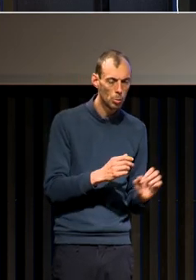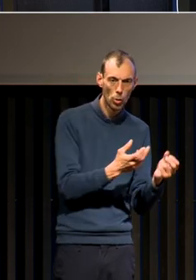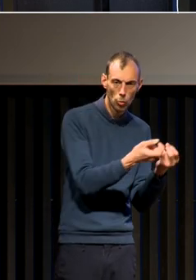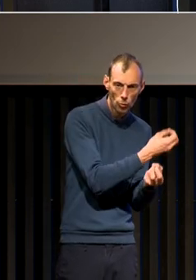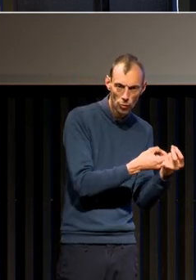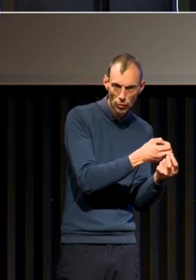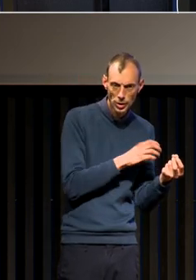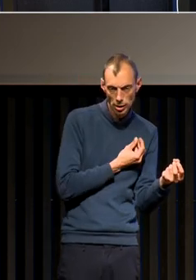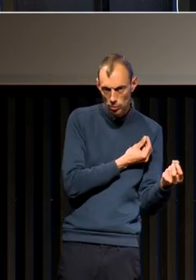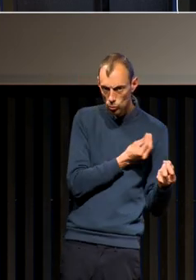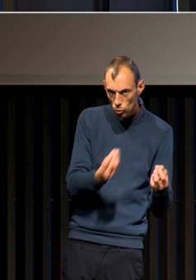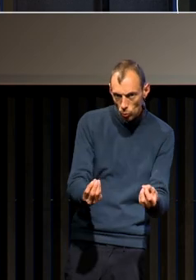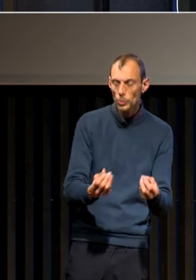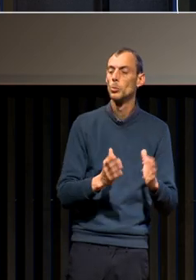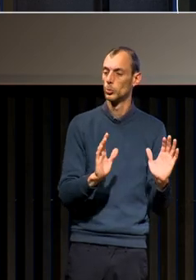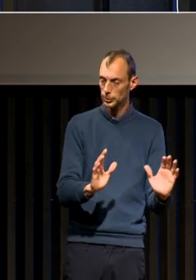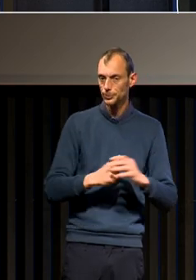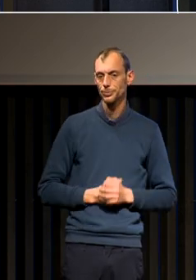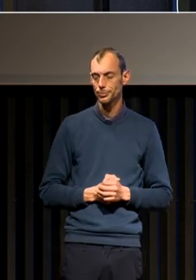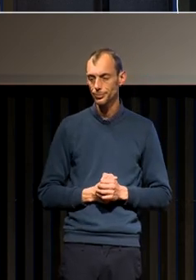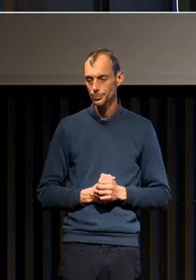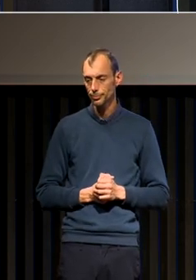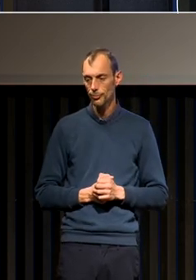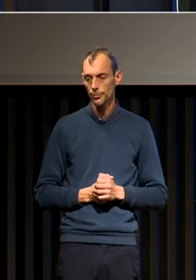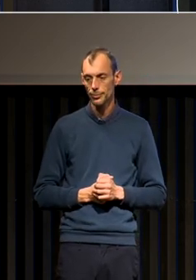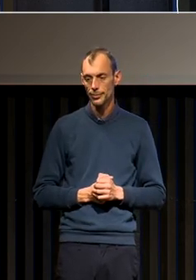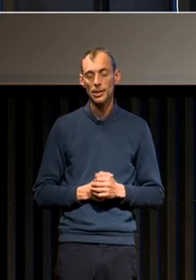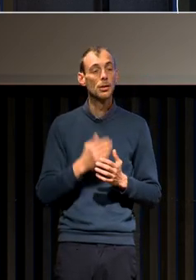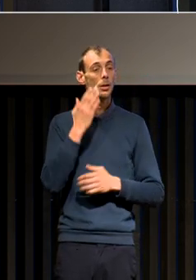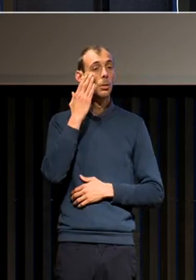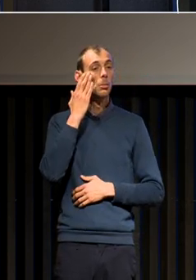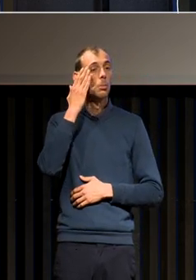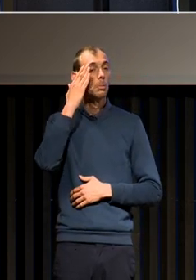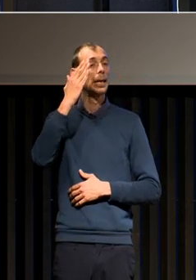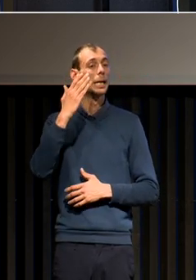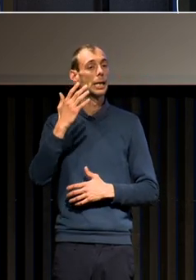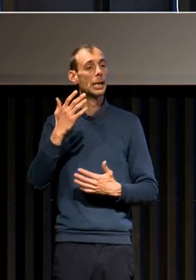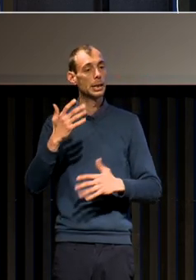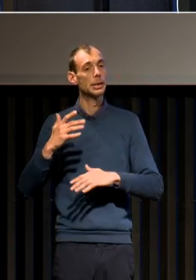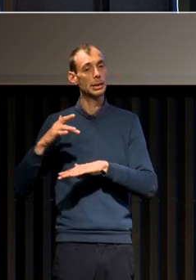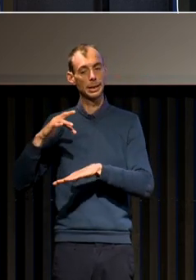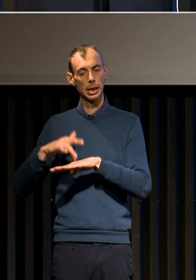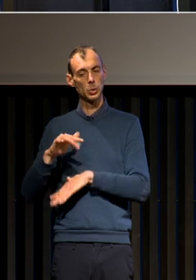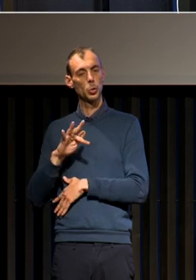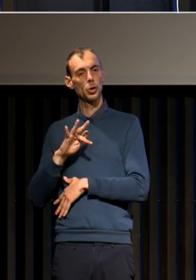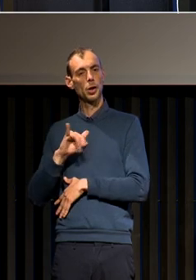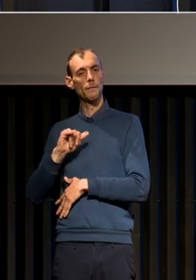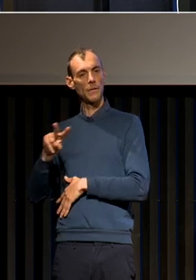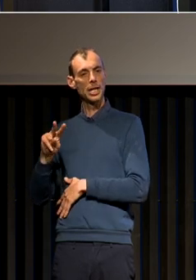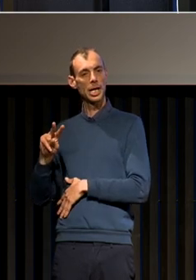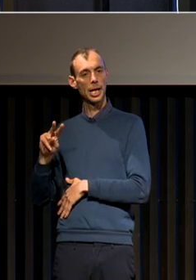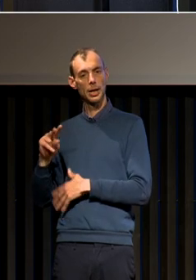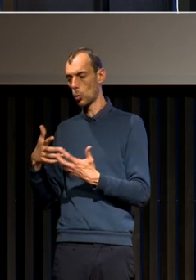Il n'est pas possible de refaire une tentative de FIV s'il persiste, s'il reste des embryons congelés.